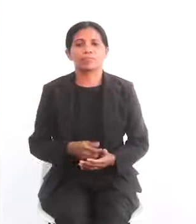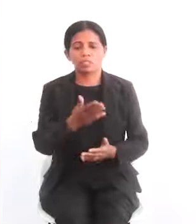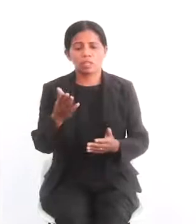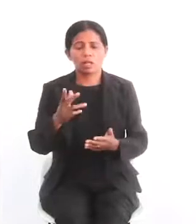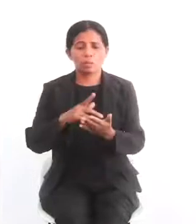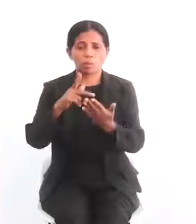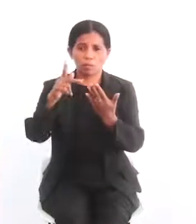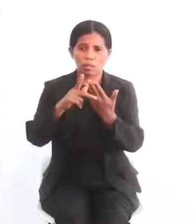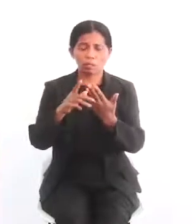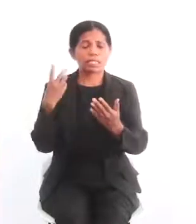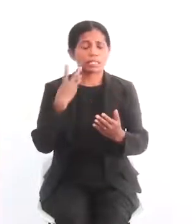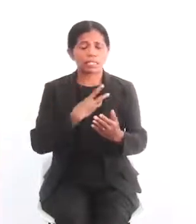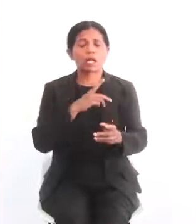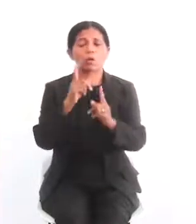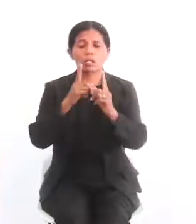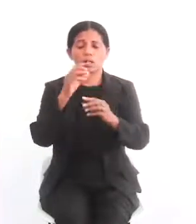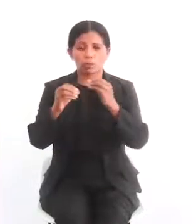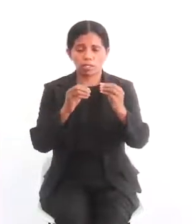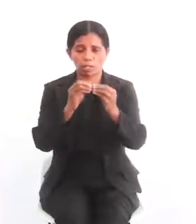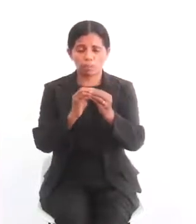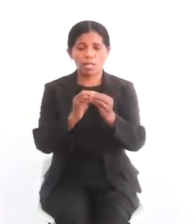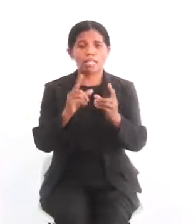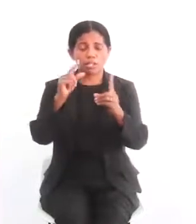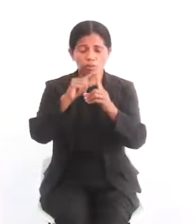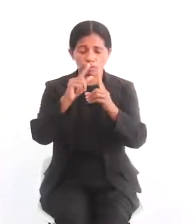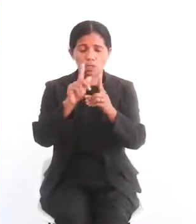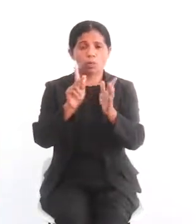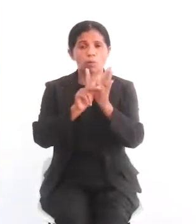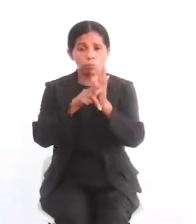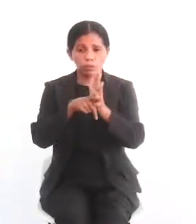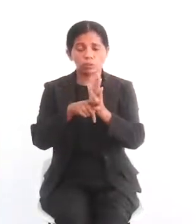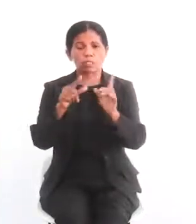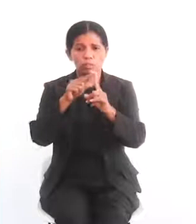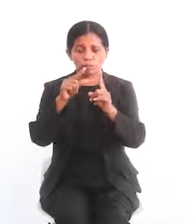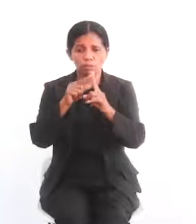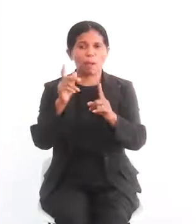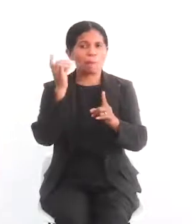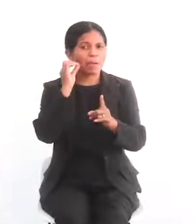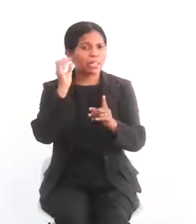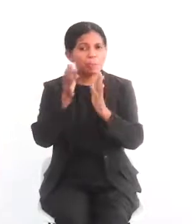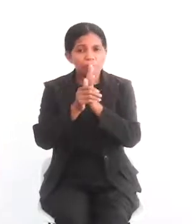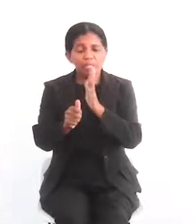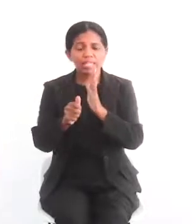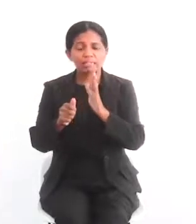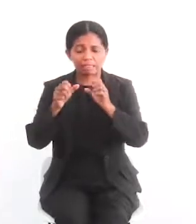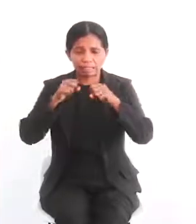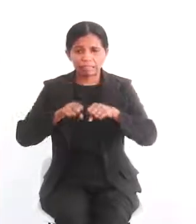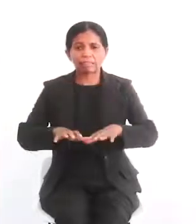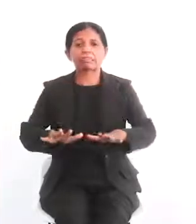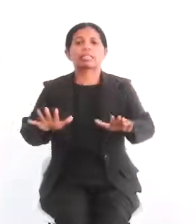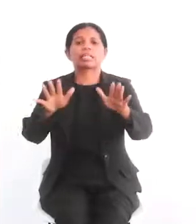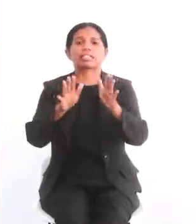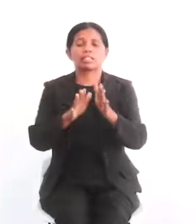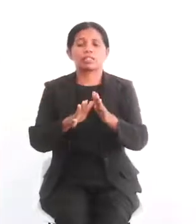fuan kompostu. Ita hare lia fuan sira hanesan bani ben, tasi feto, fo hatene no